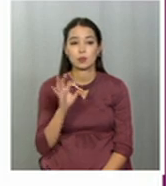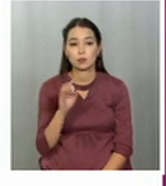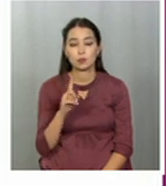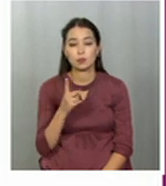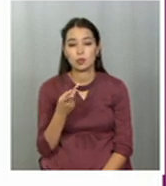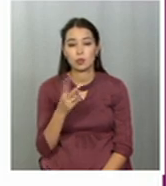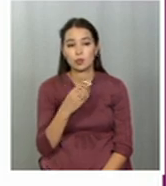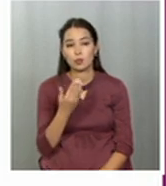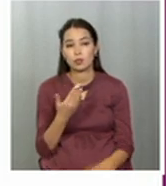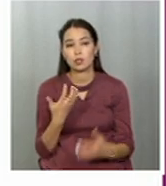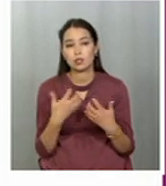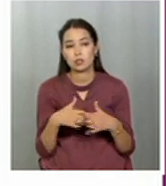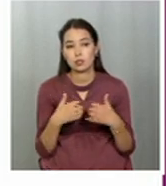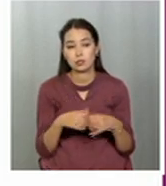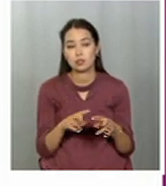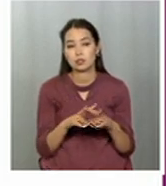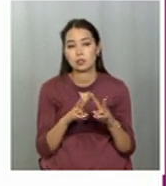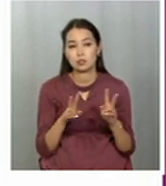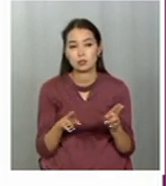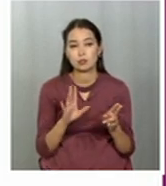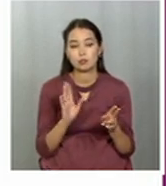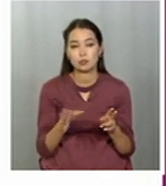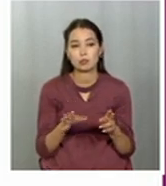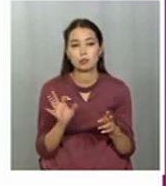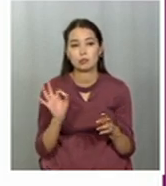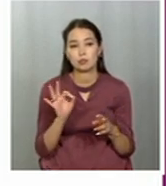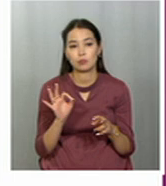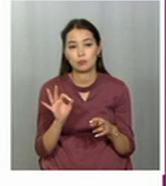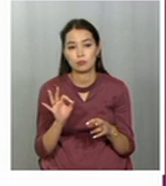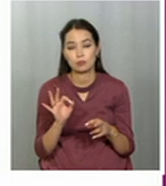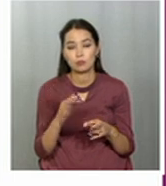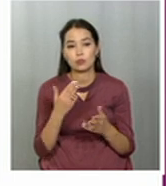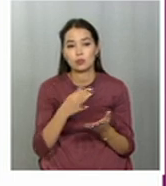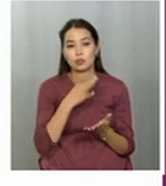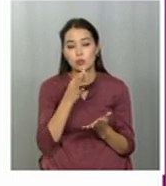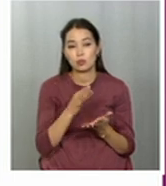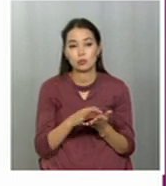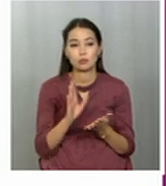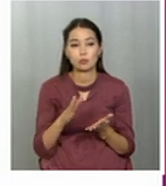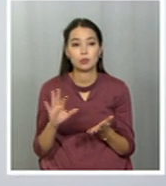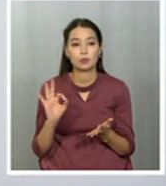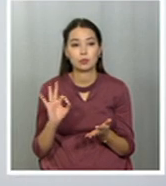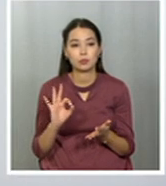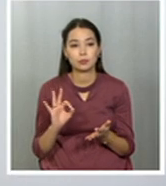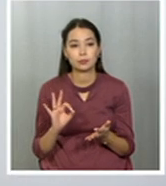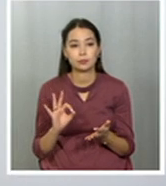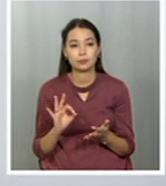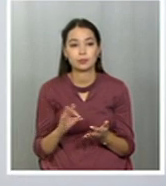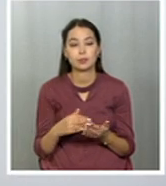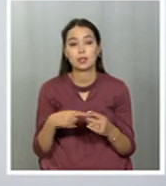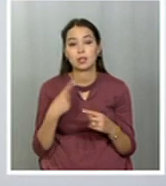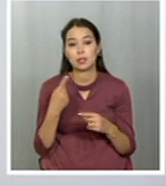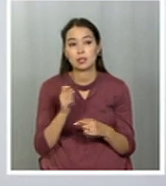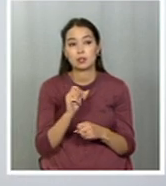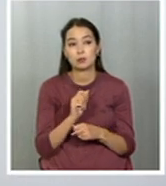өрнекті қарасақ, қарама-қарсы болып тұр. Яғни есептің жауабы 0. Келесі